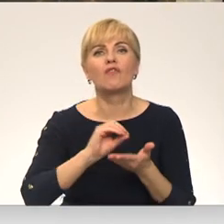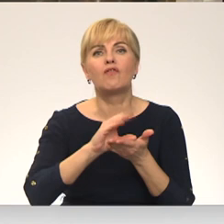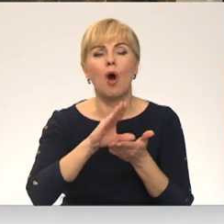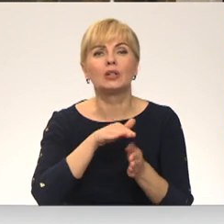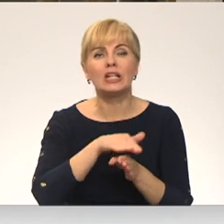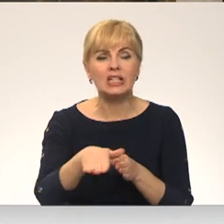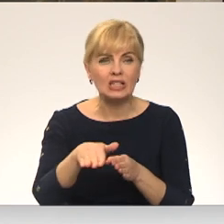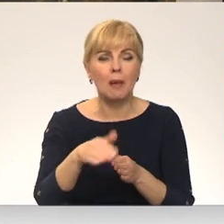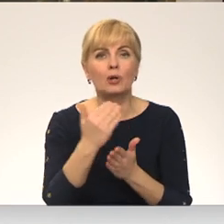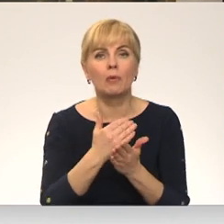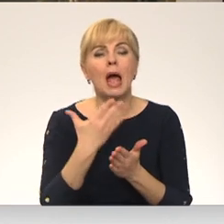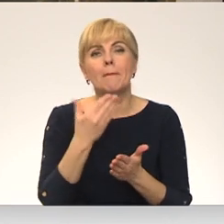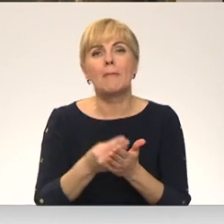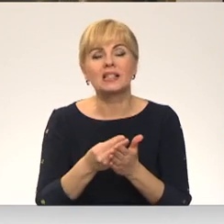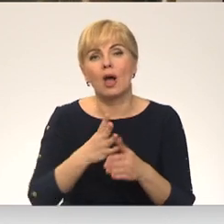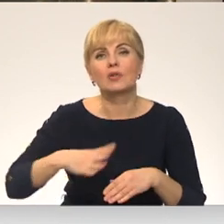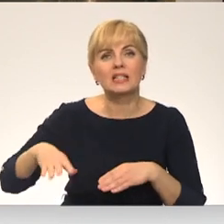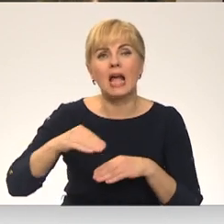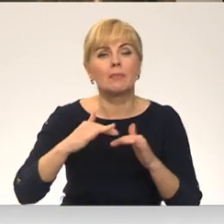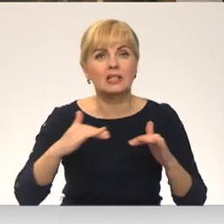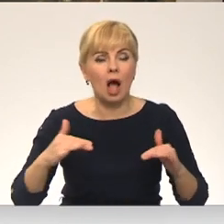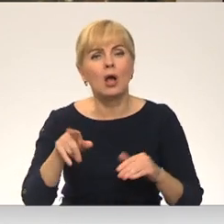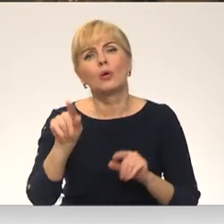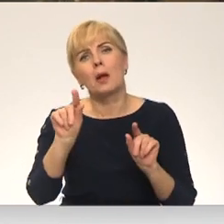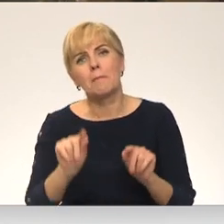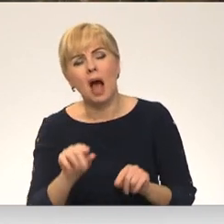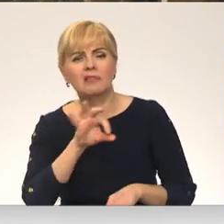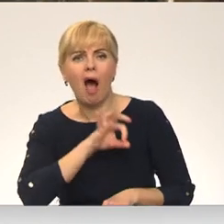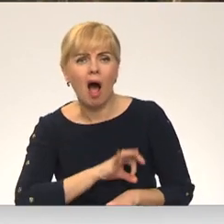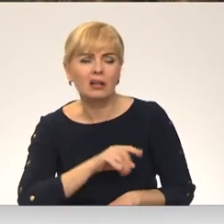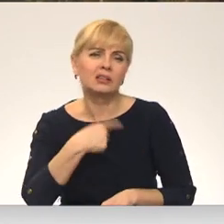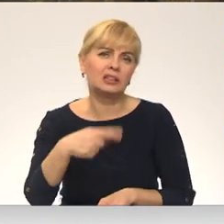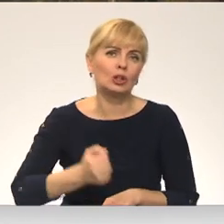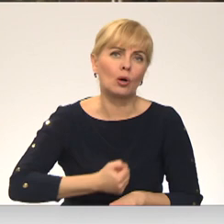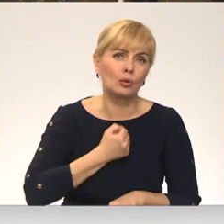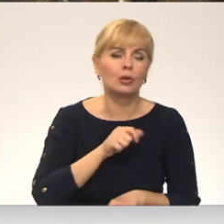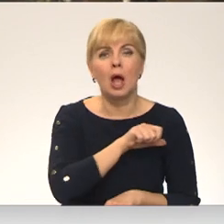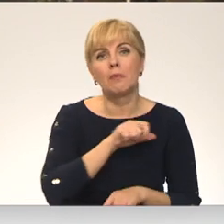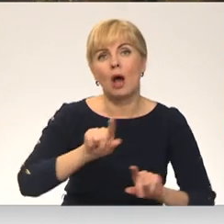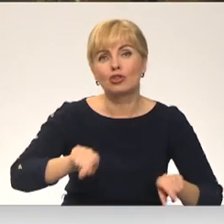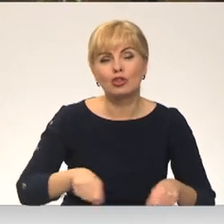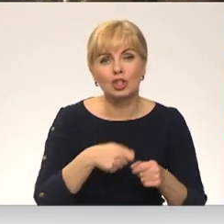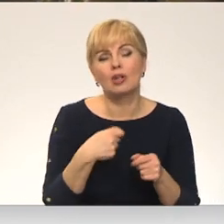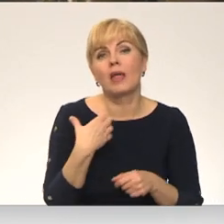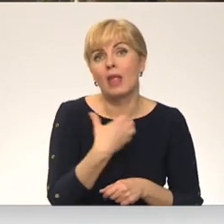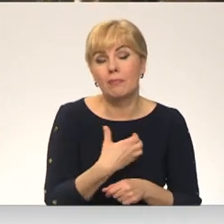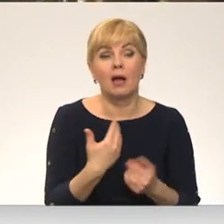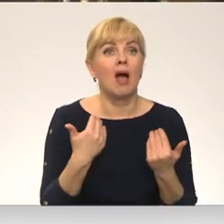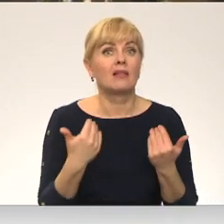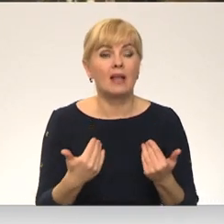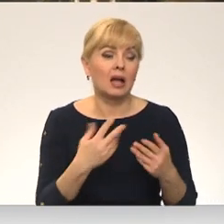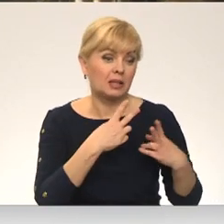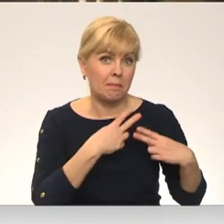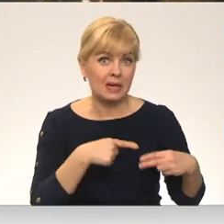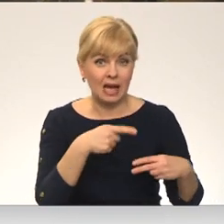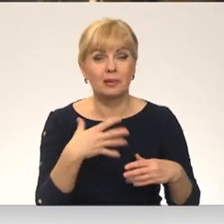pats savam saimes galdam, kas palīdz cilvēkiem ar zemiem ienākumiem vai citām grūtībām pašiem izaudzēt sev nepieciešamo. Pat labam tās biedrības,